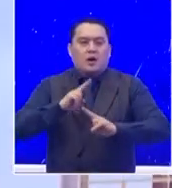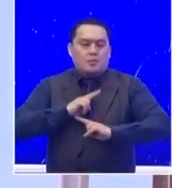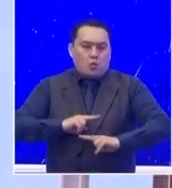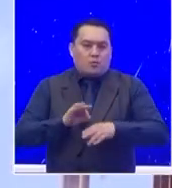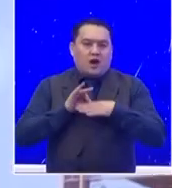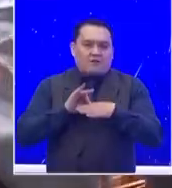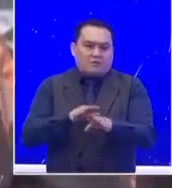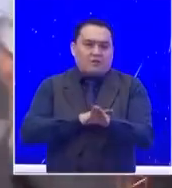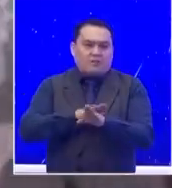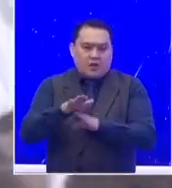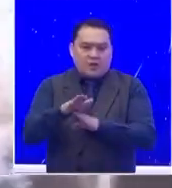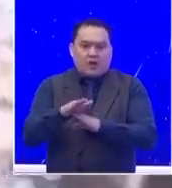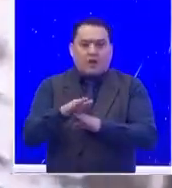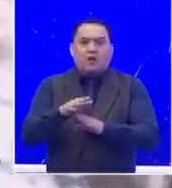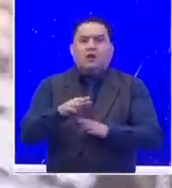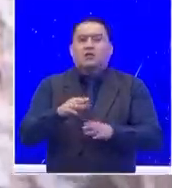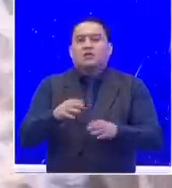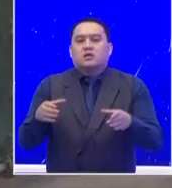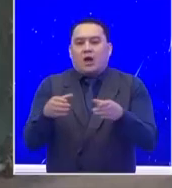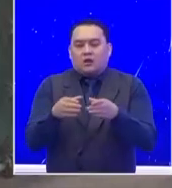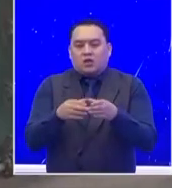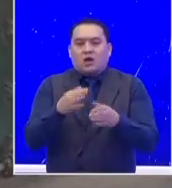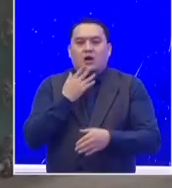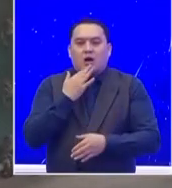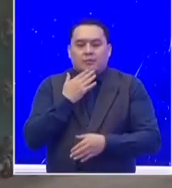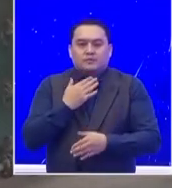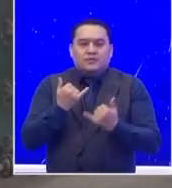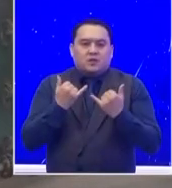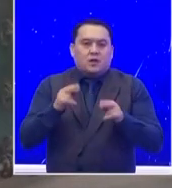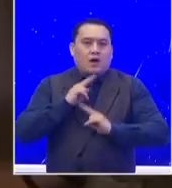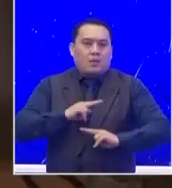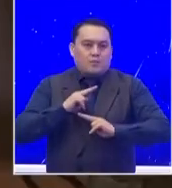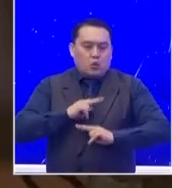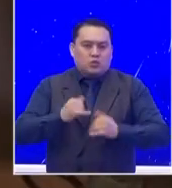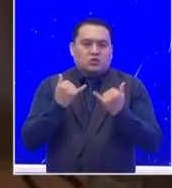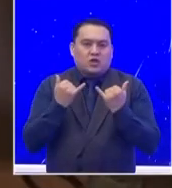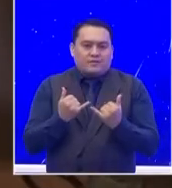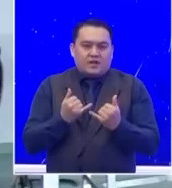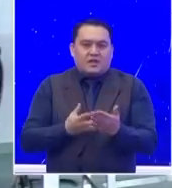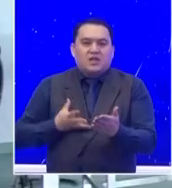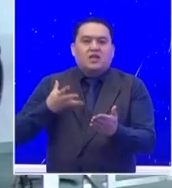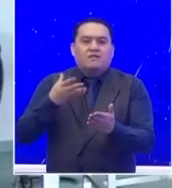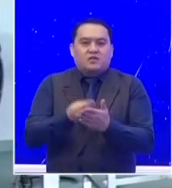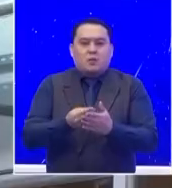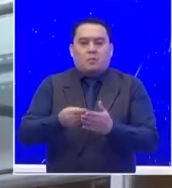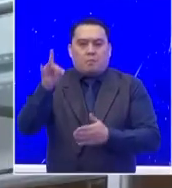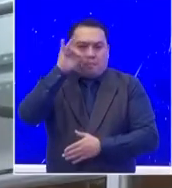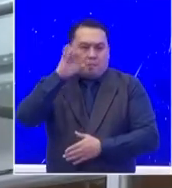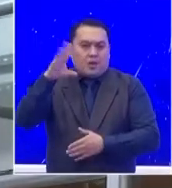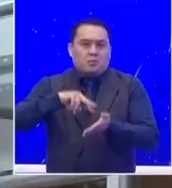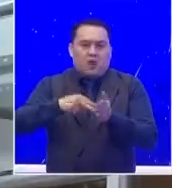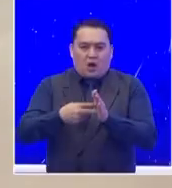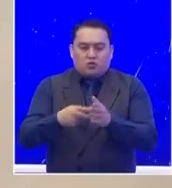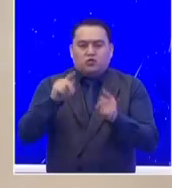направлении уже проделана. Крупные транснациональные компании сейчас работают в ЖТСУ. И еще ряд инвесторов с мировым именем